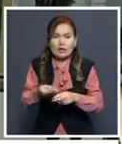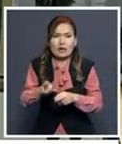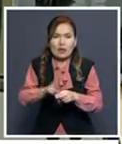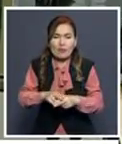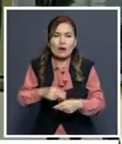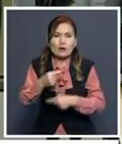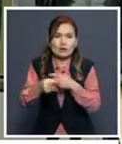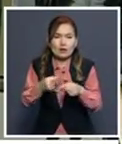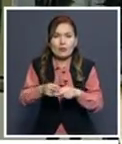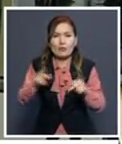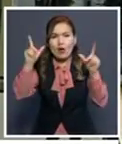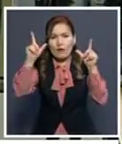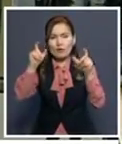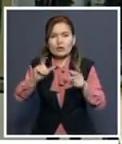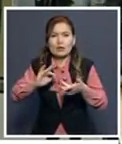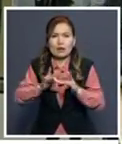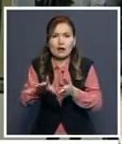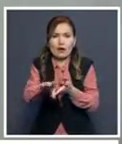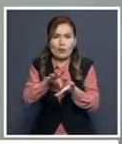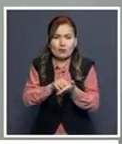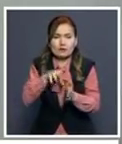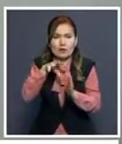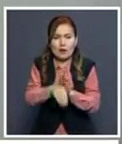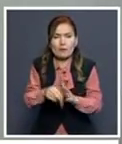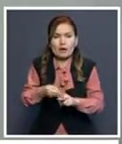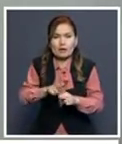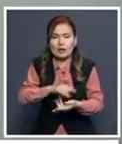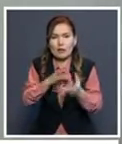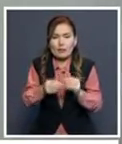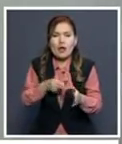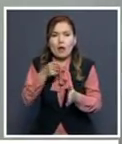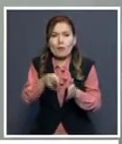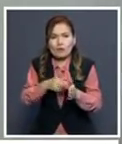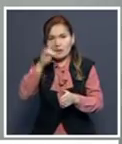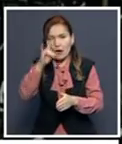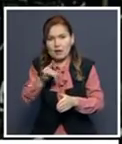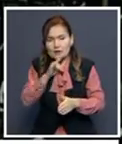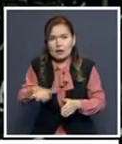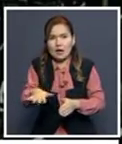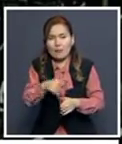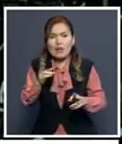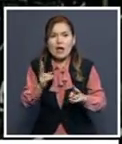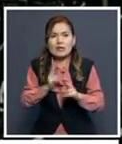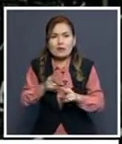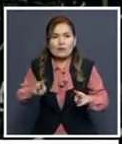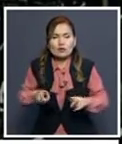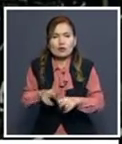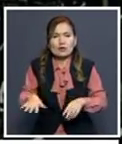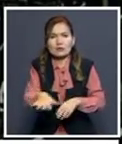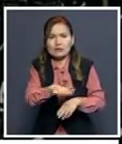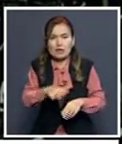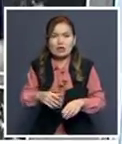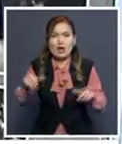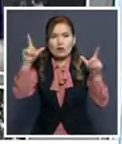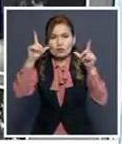құрылысы атты фото көрме ұйымдастырылды. Мұнда елімізге келген 1-ші пойыздың Қазақстанда салынған алғашқы теміржол станциясының суреттері